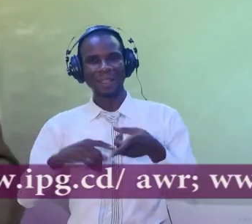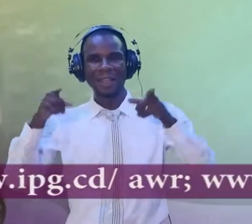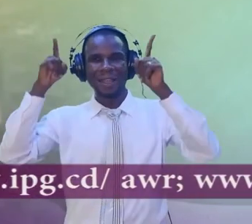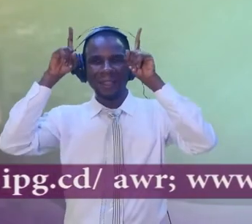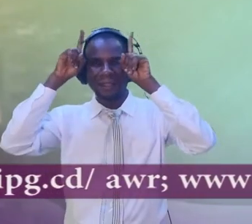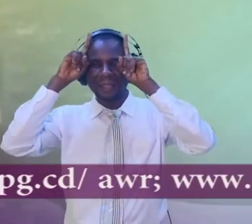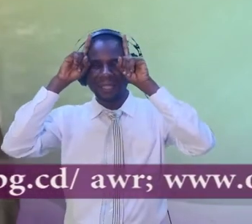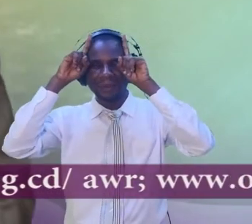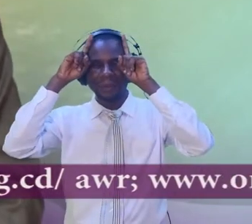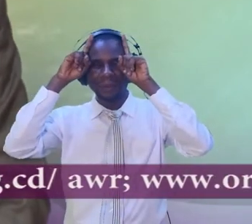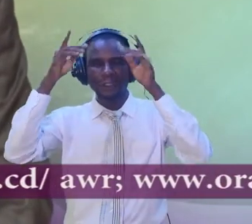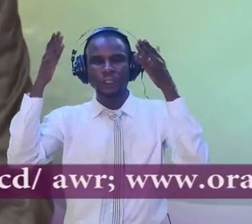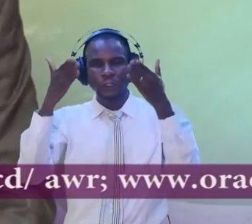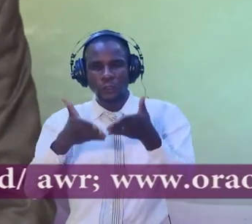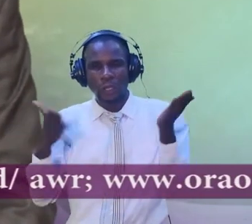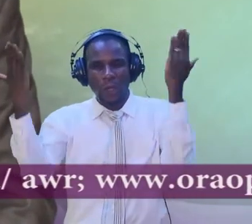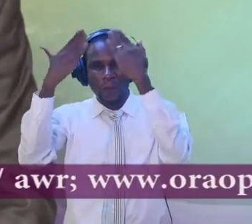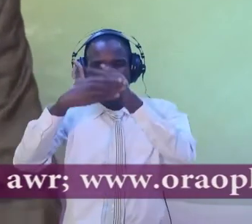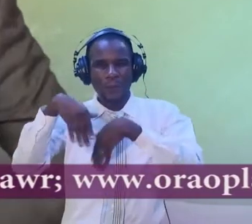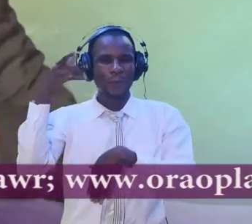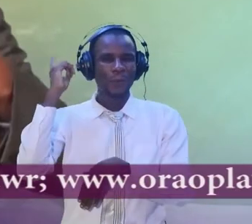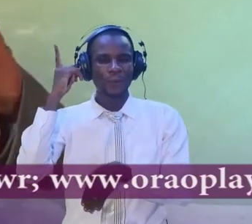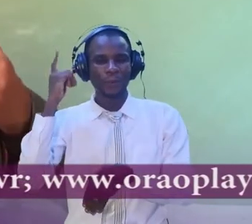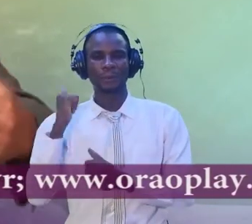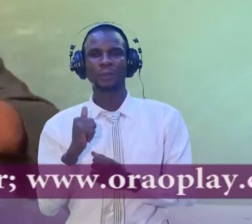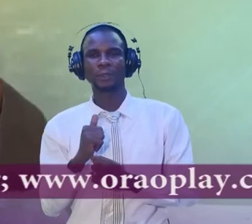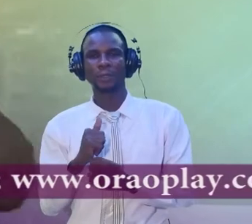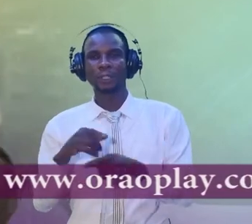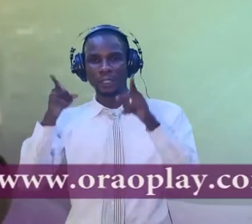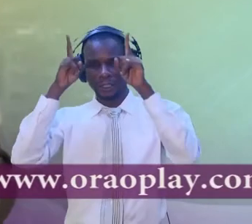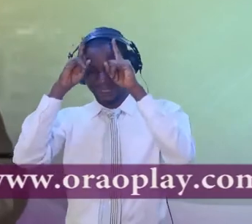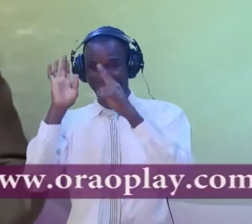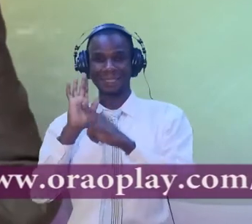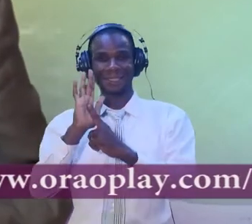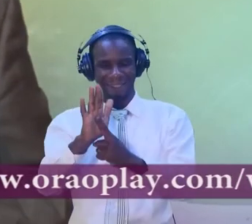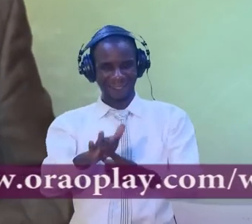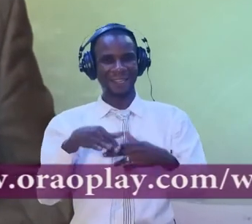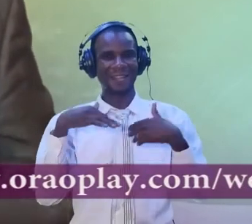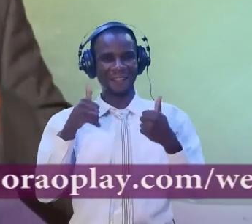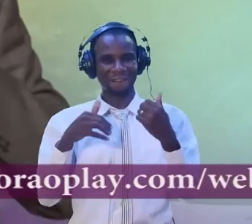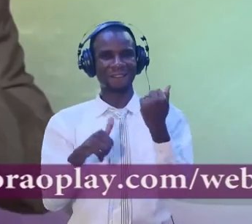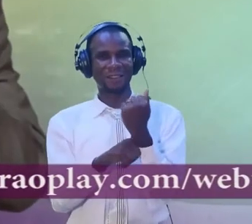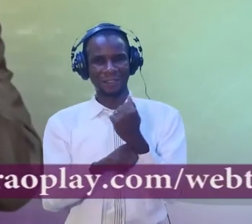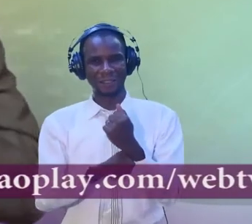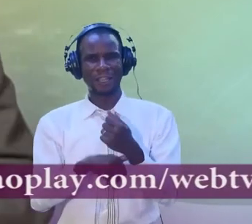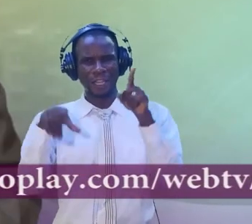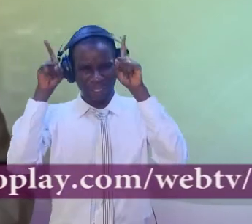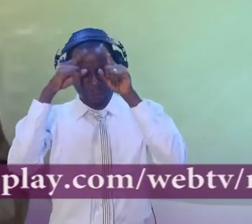Rafiki yangu, ujue kwamba pepo zilianza kazi, zilikuwepo tangu zamani, na